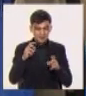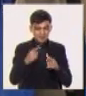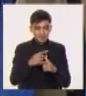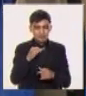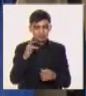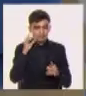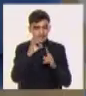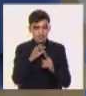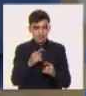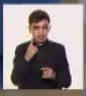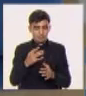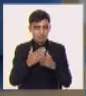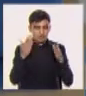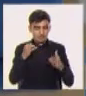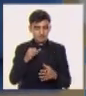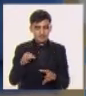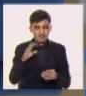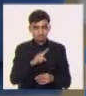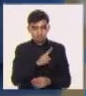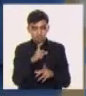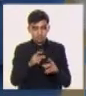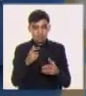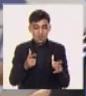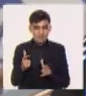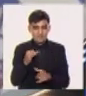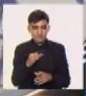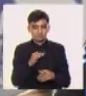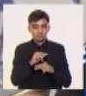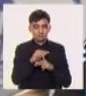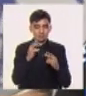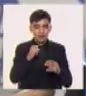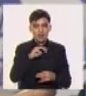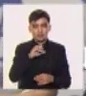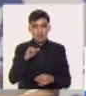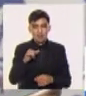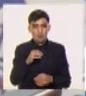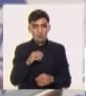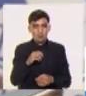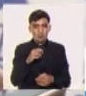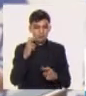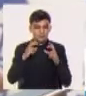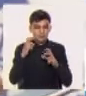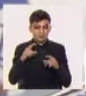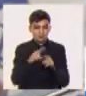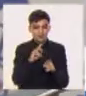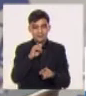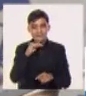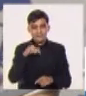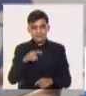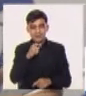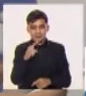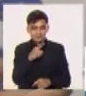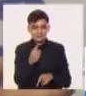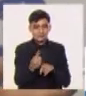– подготовку квалифицированных специалистов в нефтегазовой сфере. Атырауский университет нефти и газа имени Софии Утебаева является единственным